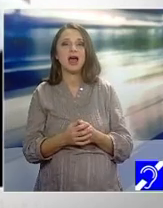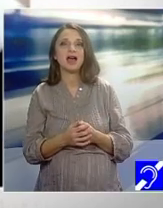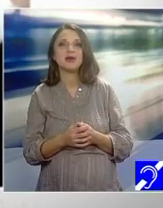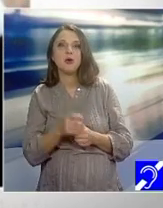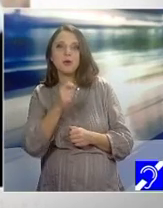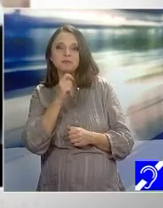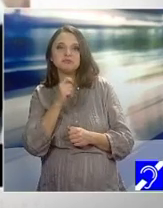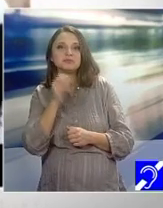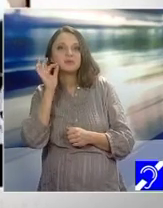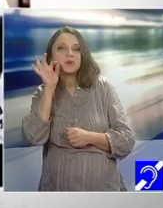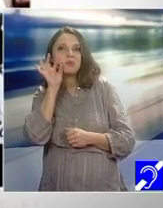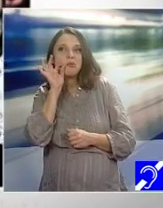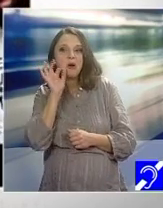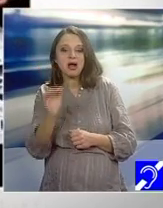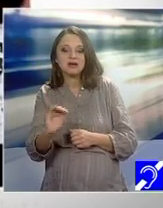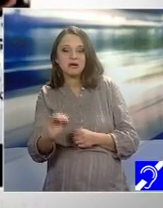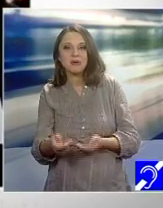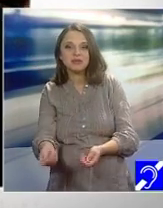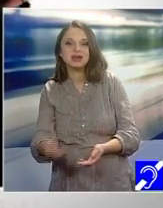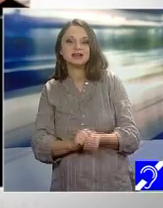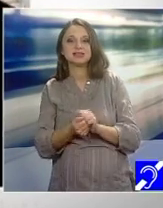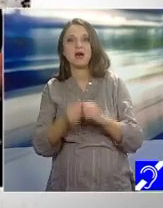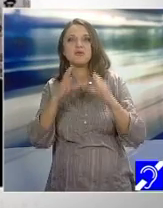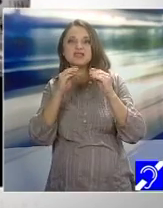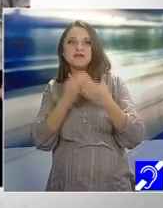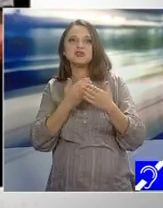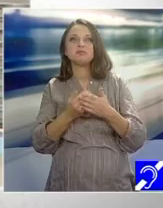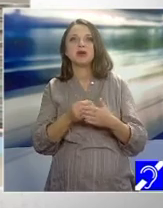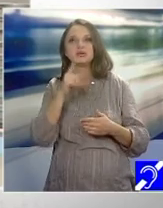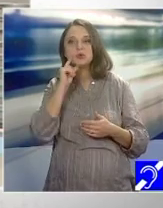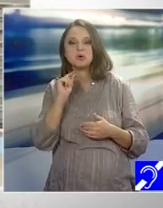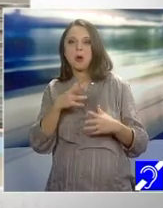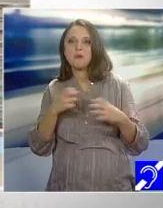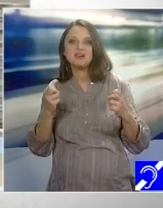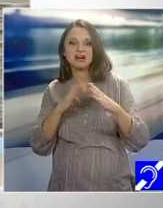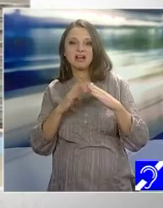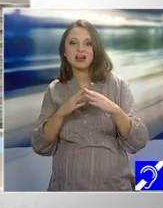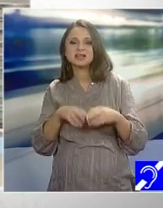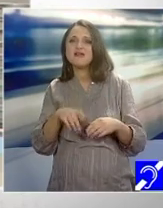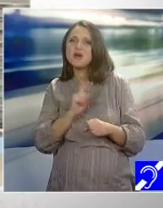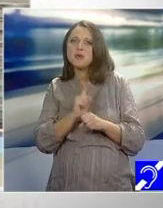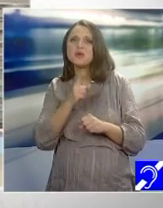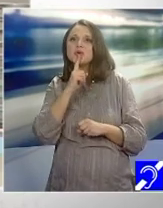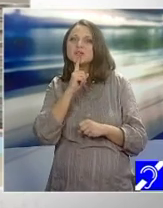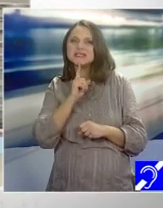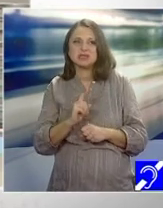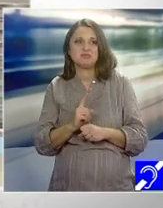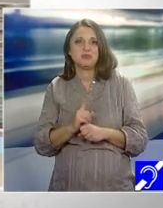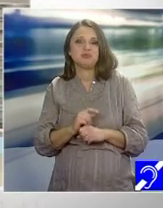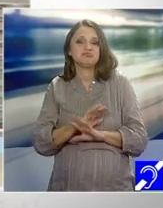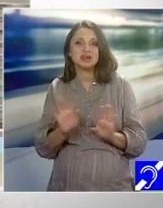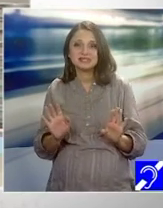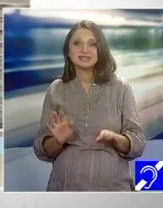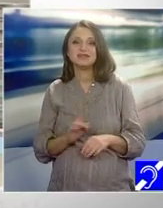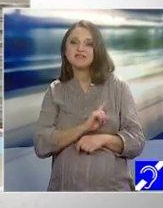dă un sandwich unei persoane fără adăpost. Fă lucruri simple într-o zi și atunci hai să zâmbim toți la nivel